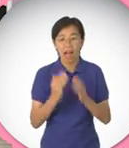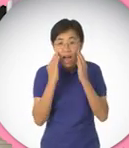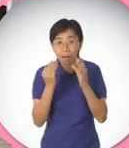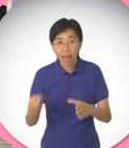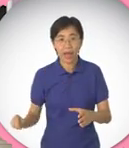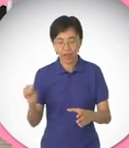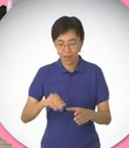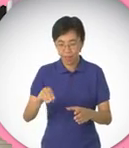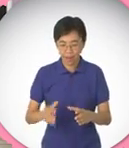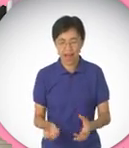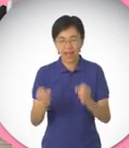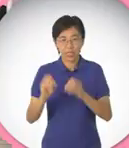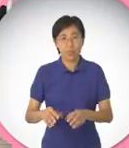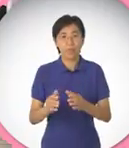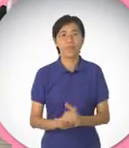ขึ้นนิดหนึ่ง